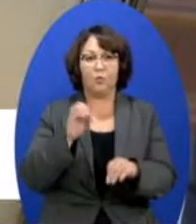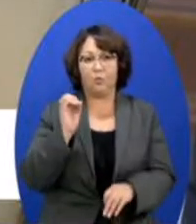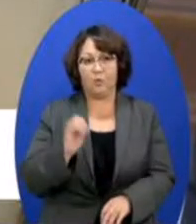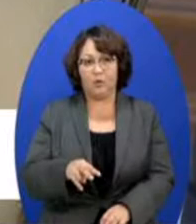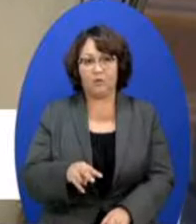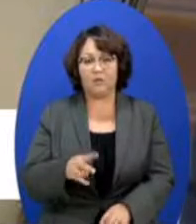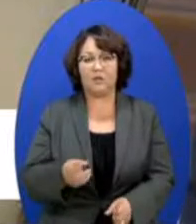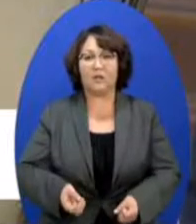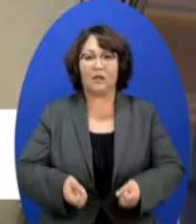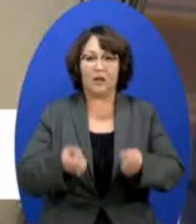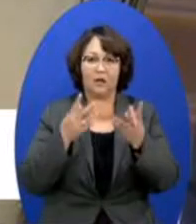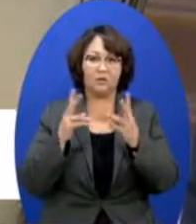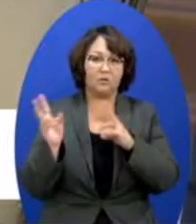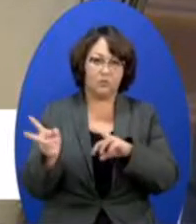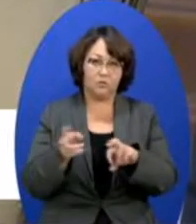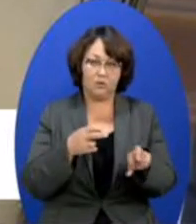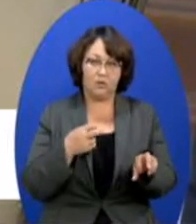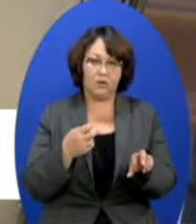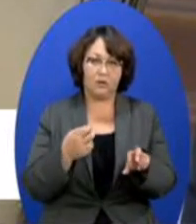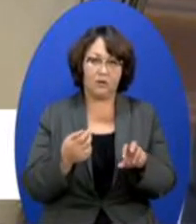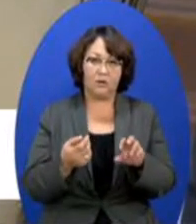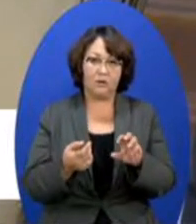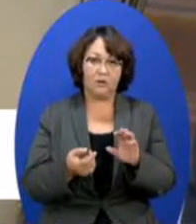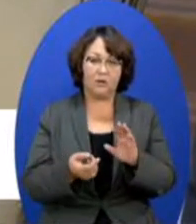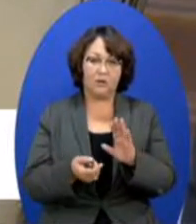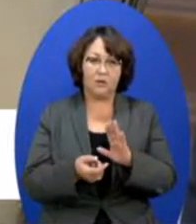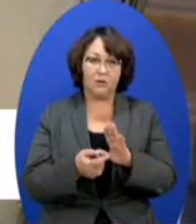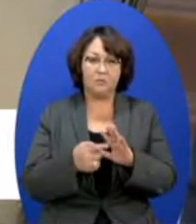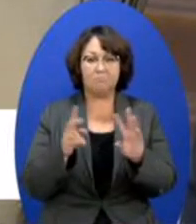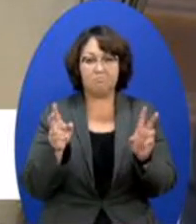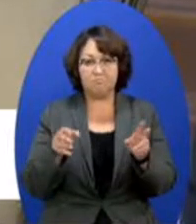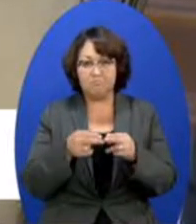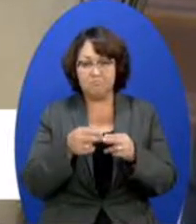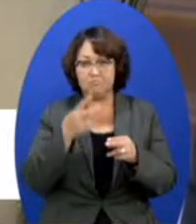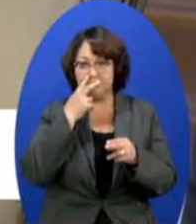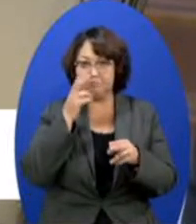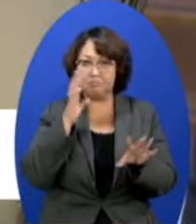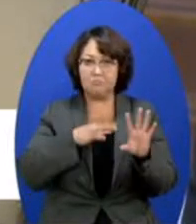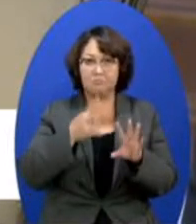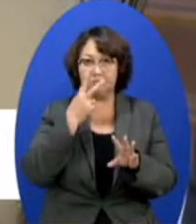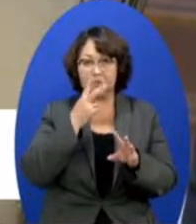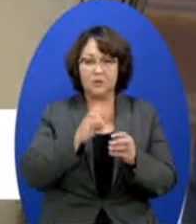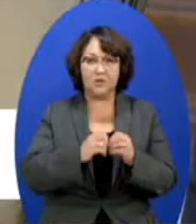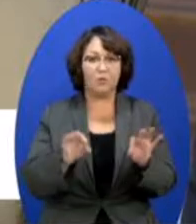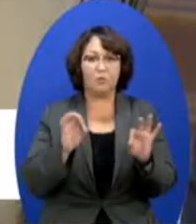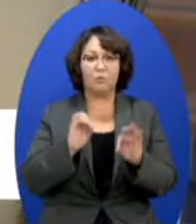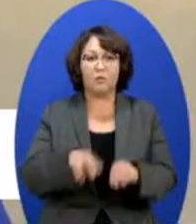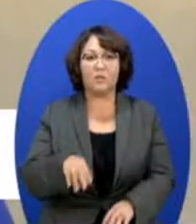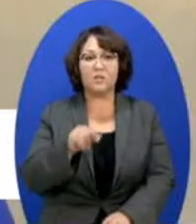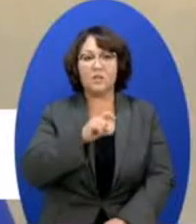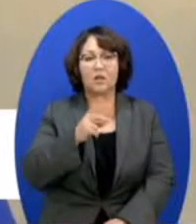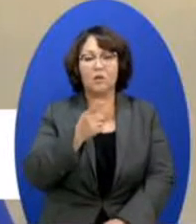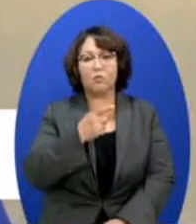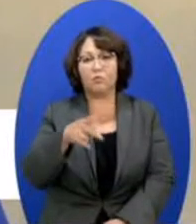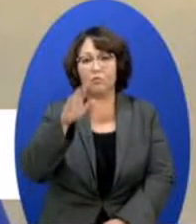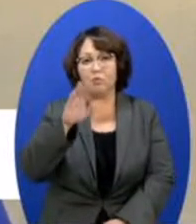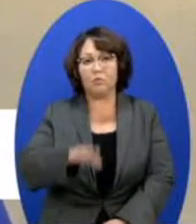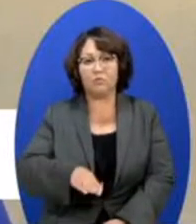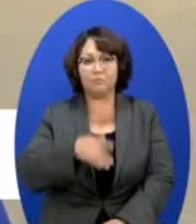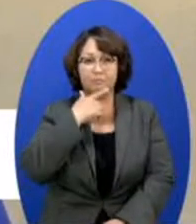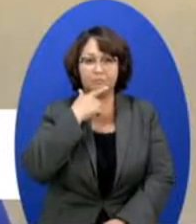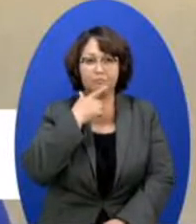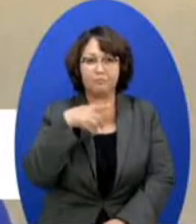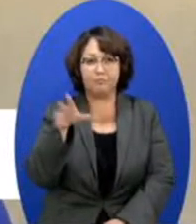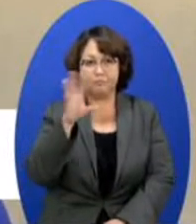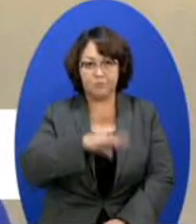тэгэл тэр гаргасан судалгаан дээр дүн шинжилгээ хийхгүй бол бид нар зээлийн хүү бууруулж чадахгүй. Бид нар